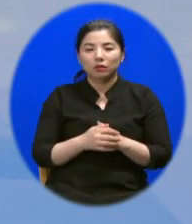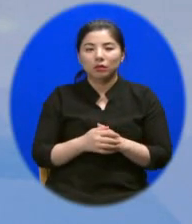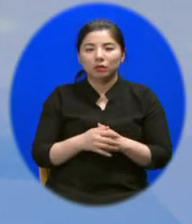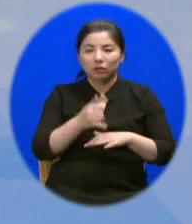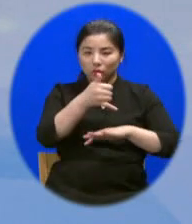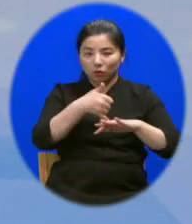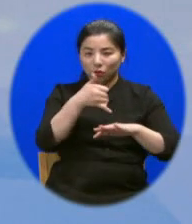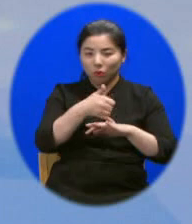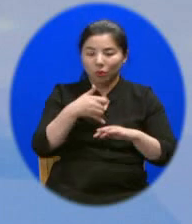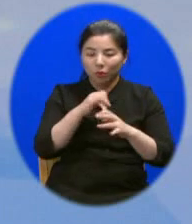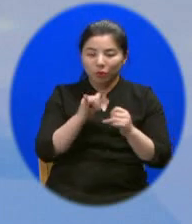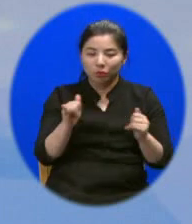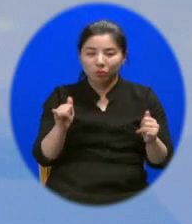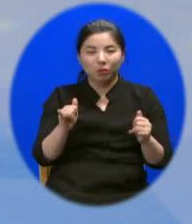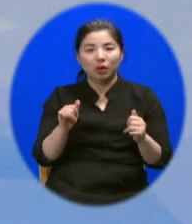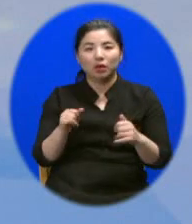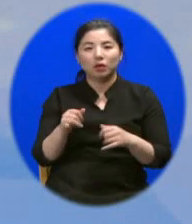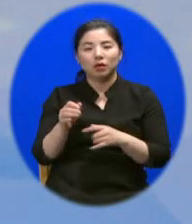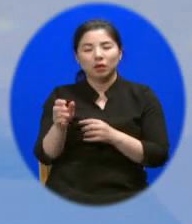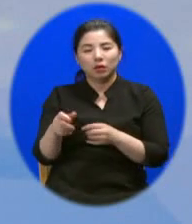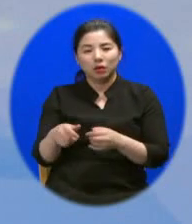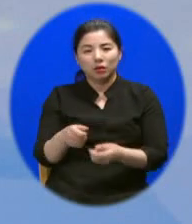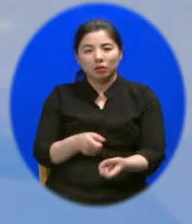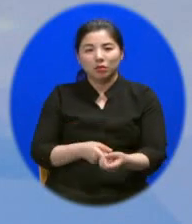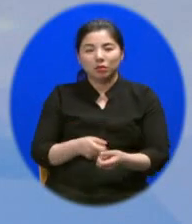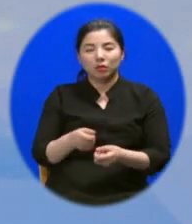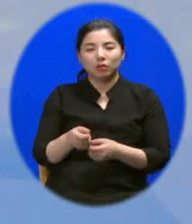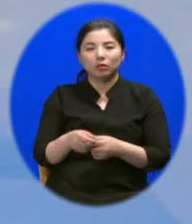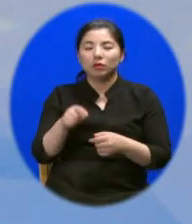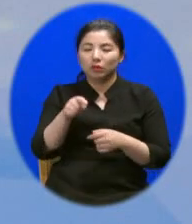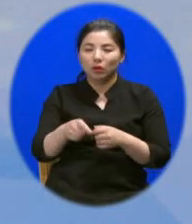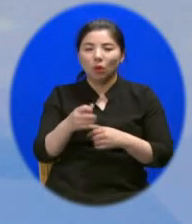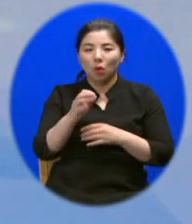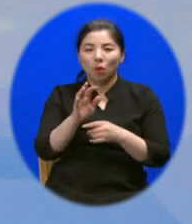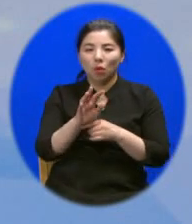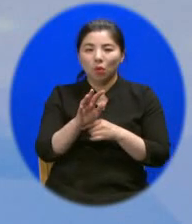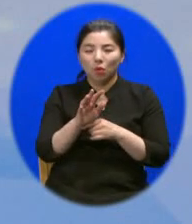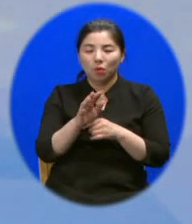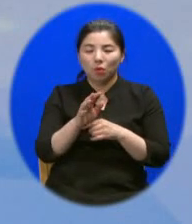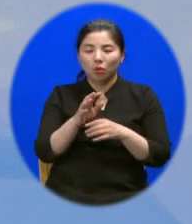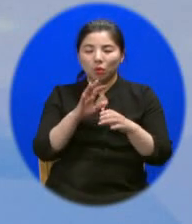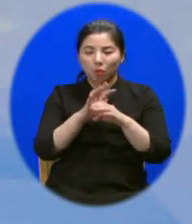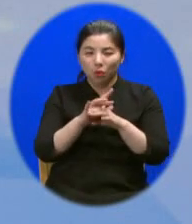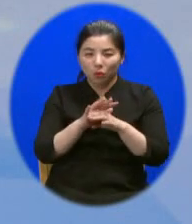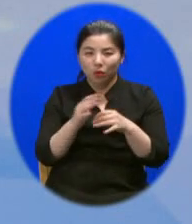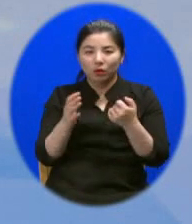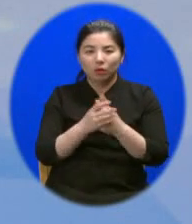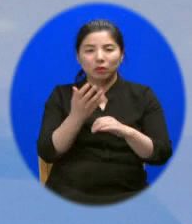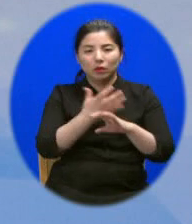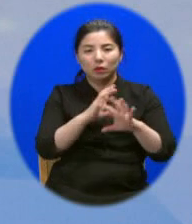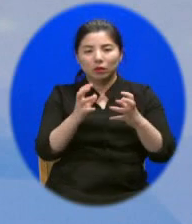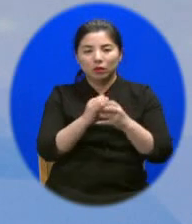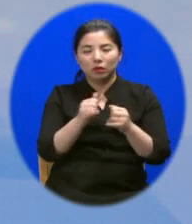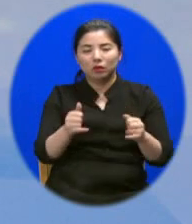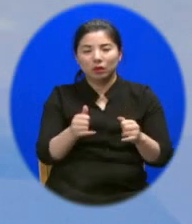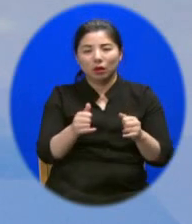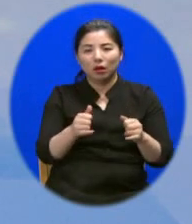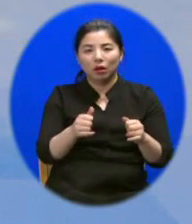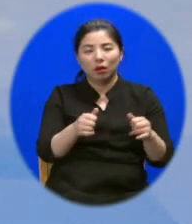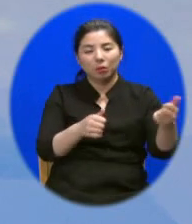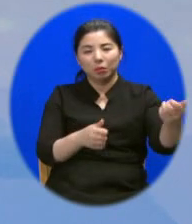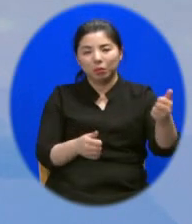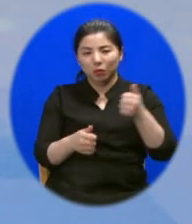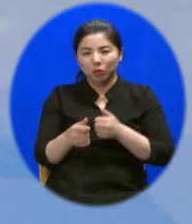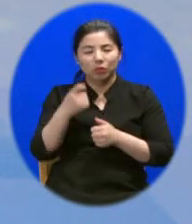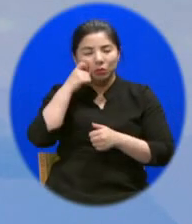농어민 들 께서도 이 아코르 날리고 사태로 인해서 외국인 근로자가 들어오지 못해 일손 부족에 어려움을